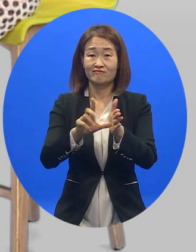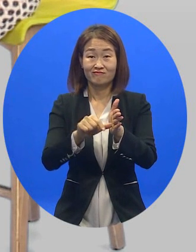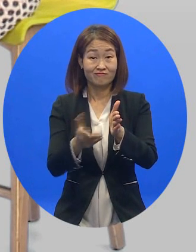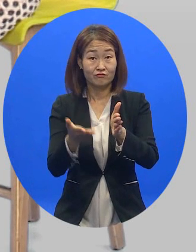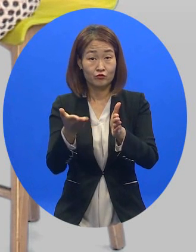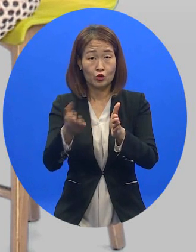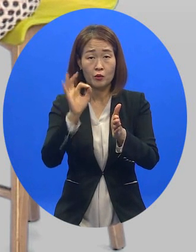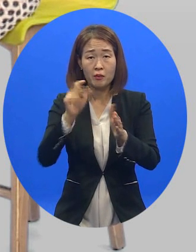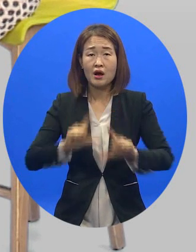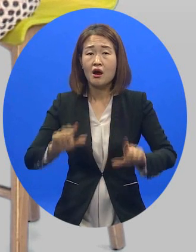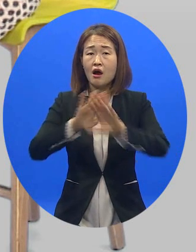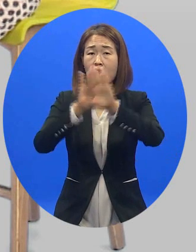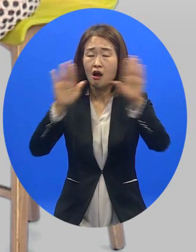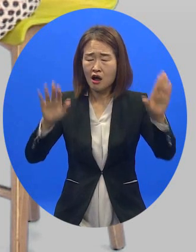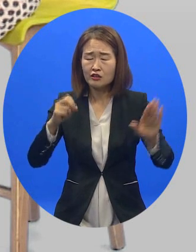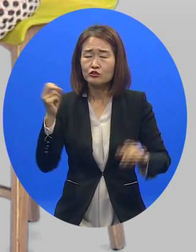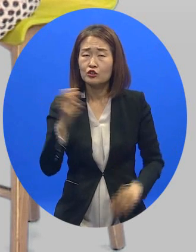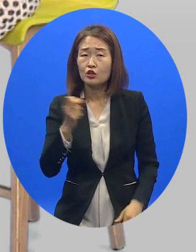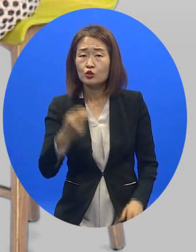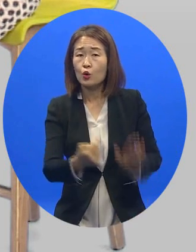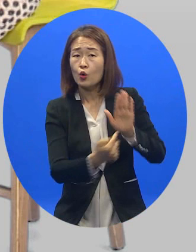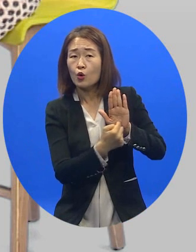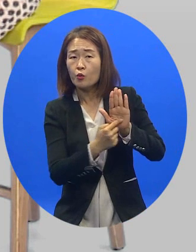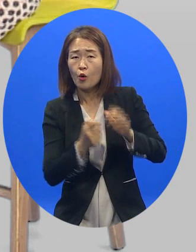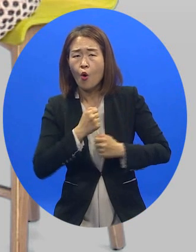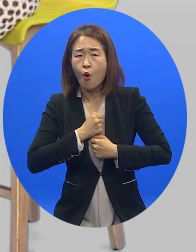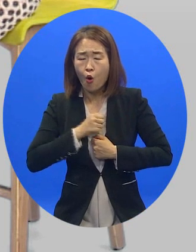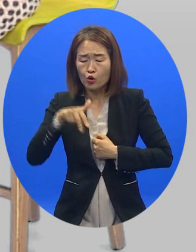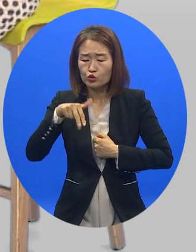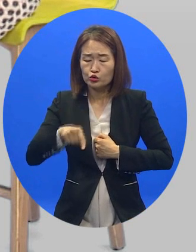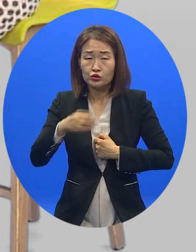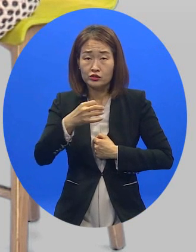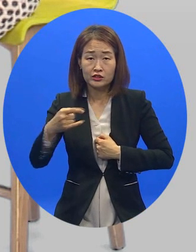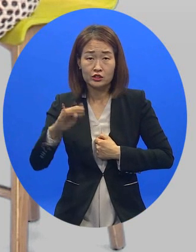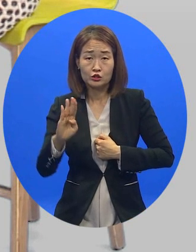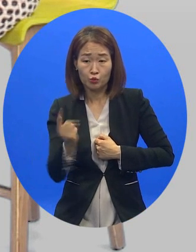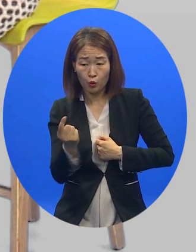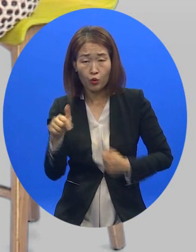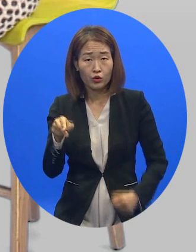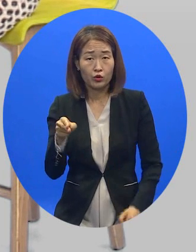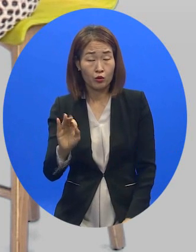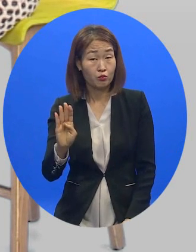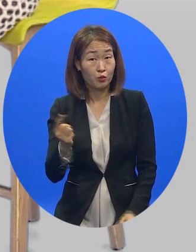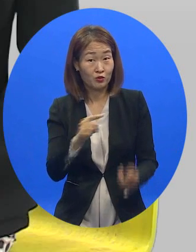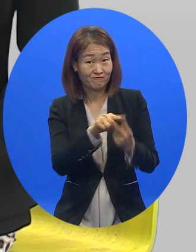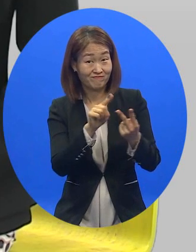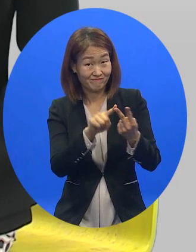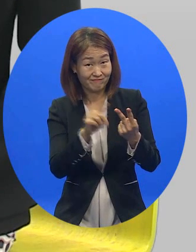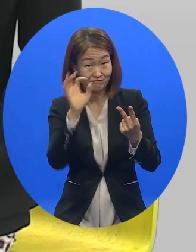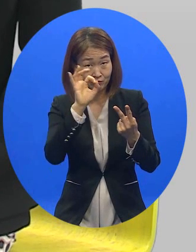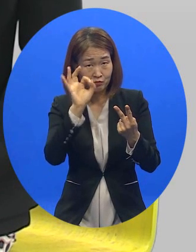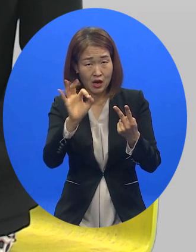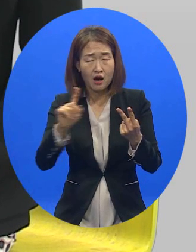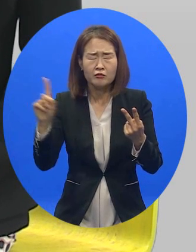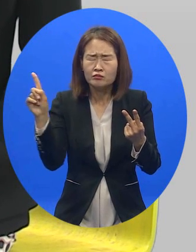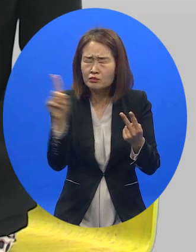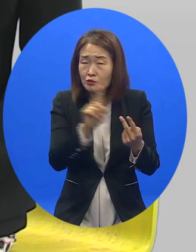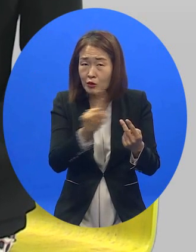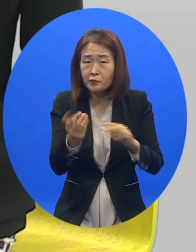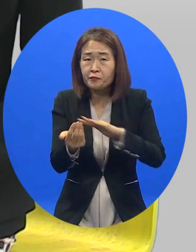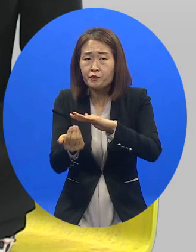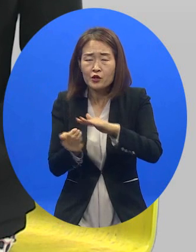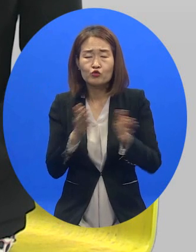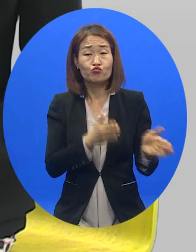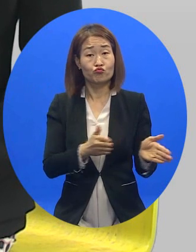시간인데요. 일기예보에 자주 등장하는 주의보와 경보의 차이점에 대해서 알아보도록 하겠습니다. 무슨 일이든지